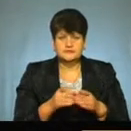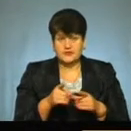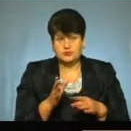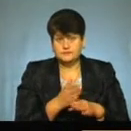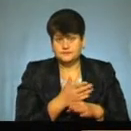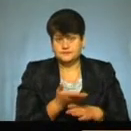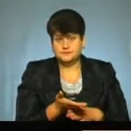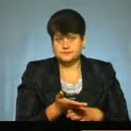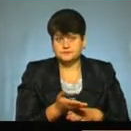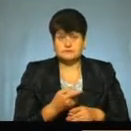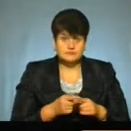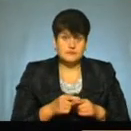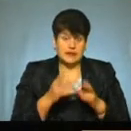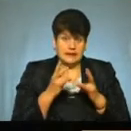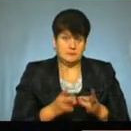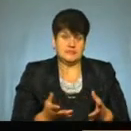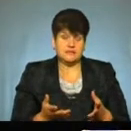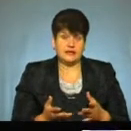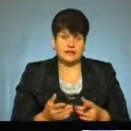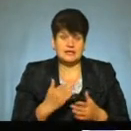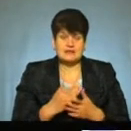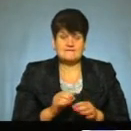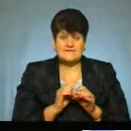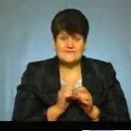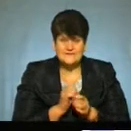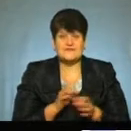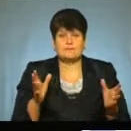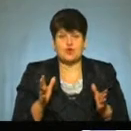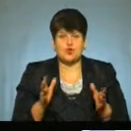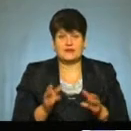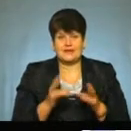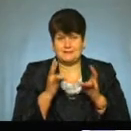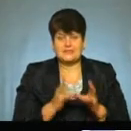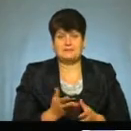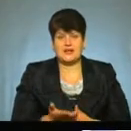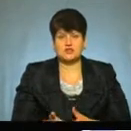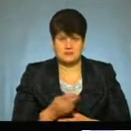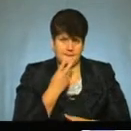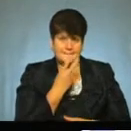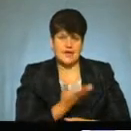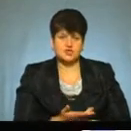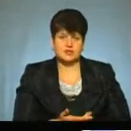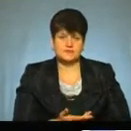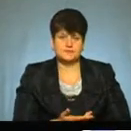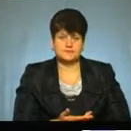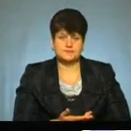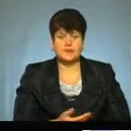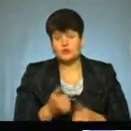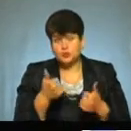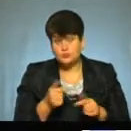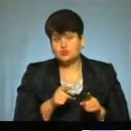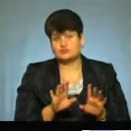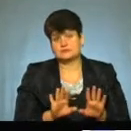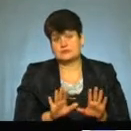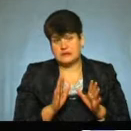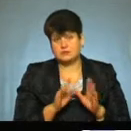усувати. Тому що це небезпека, тому що він вибухонебезпечний, це газоповітряна суміш, і звичайно, що от ми бачили. Ну, добре, що тут так сталося,